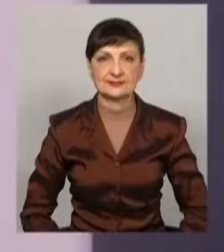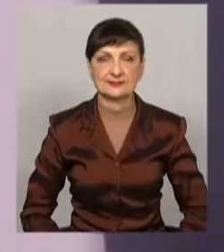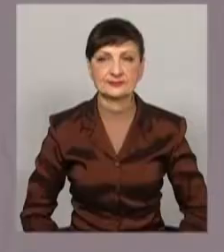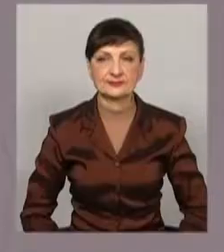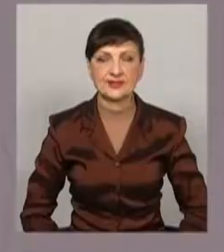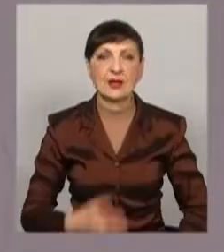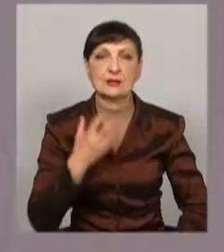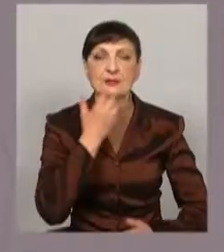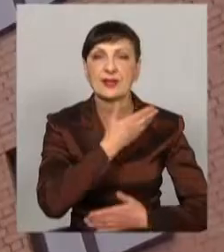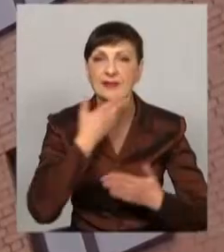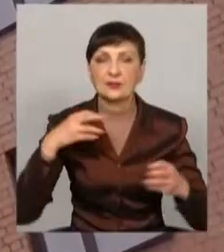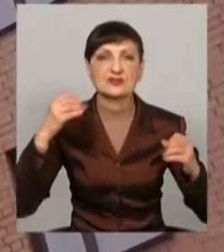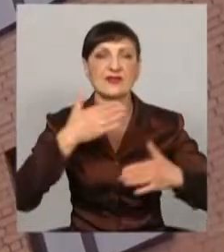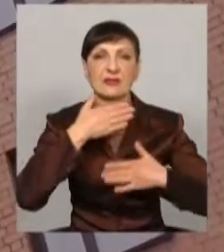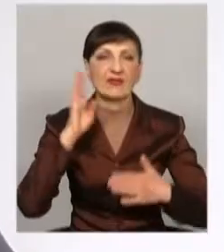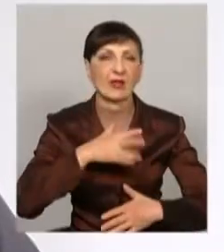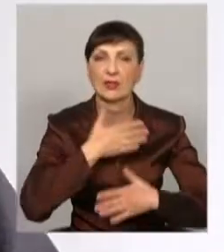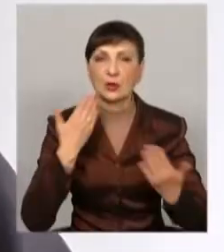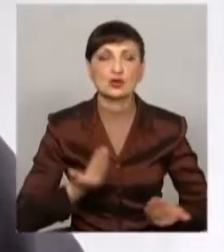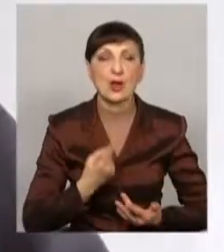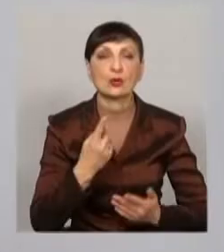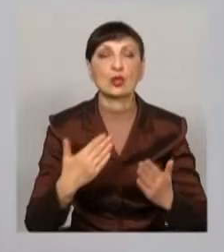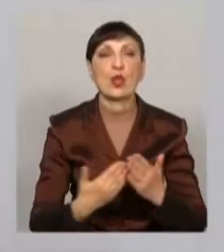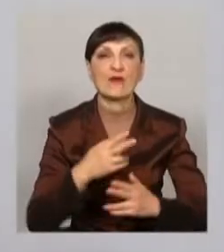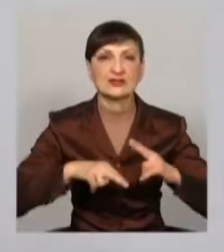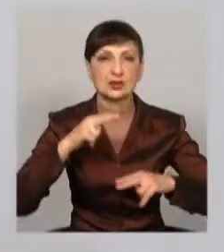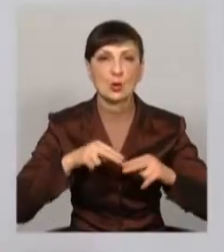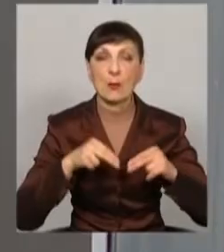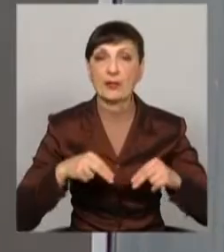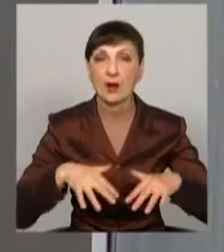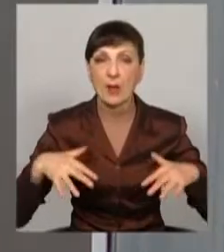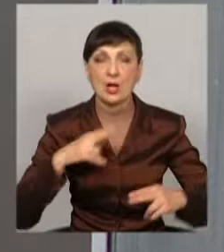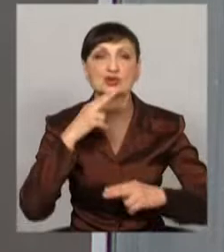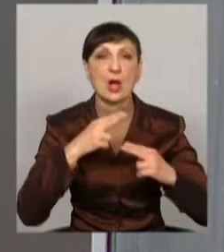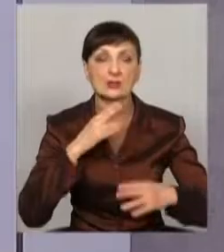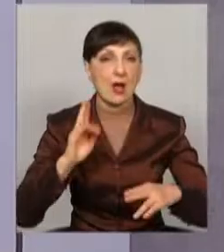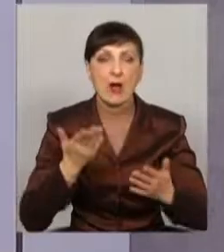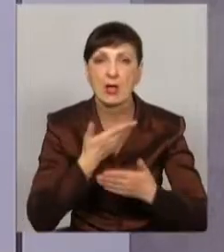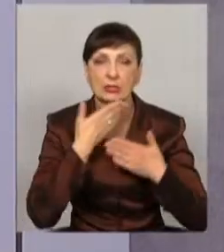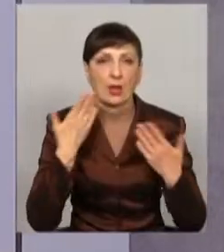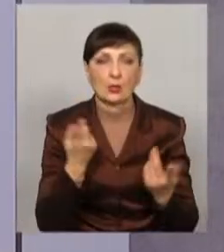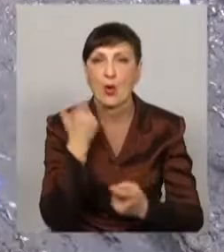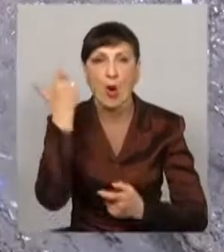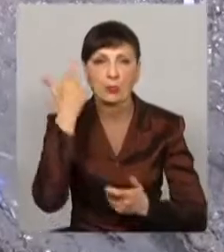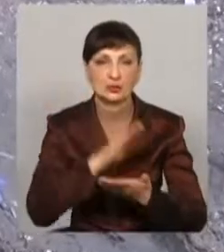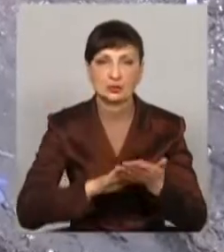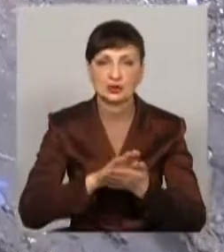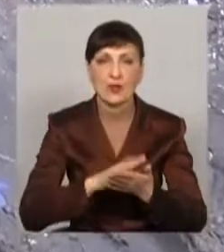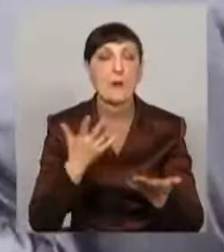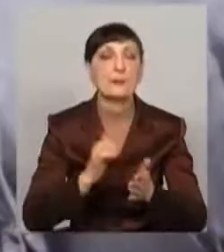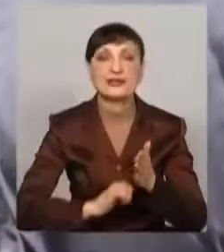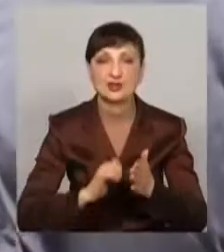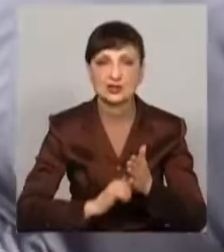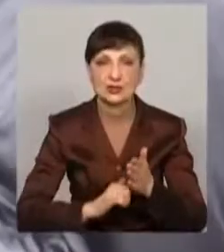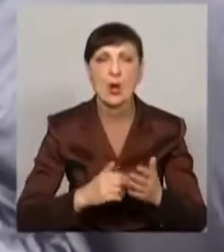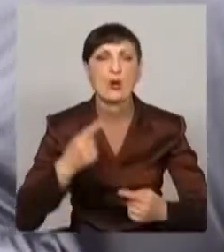Ни тепла, ни света, ни воды. Жители одной из новостроек Петропавловска жалуются на отсутствие коммунальных благ. В чем причина? О